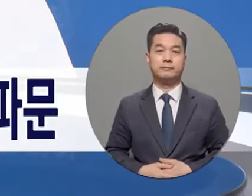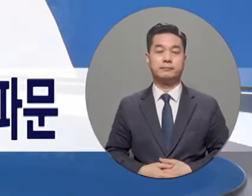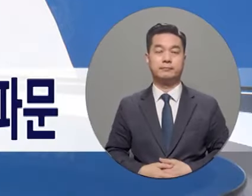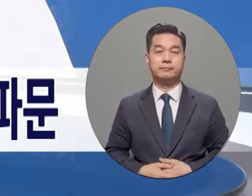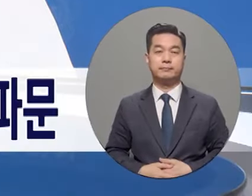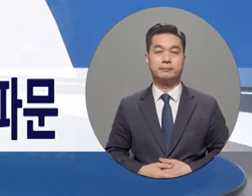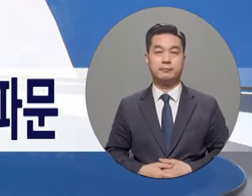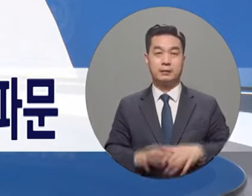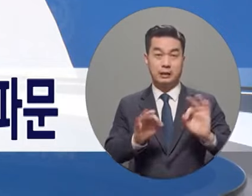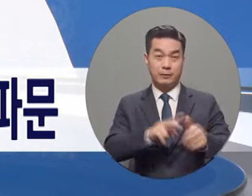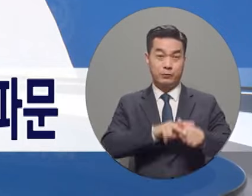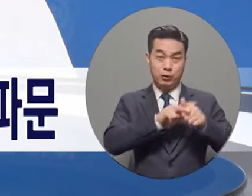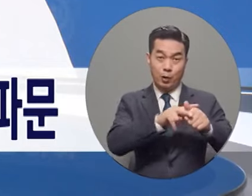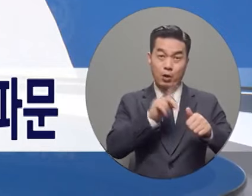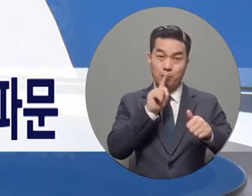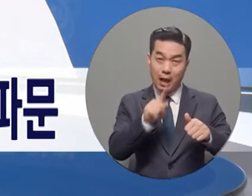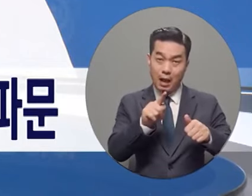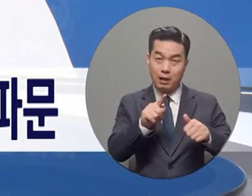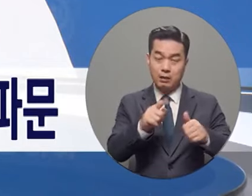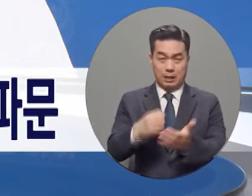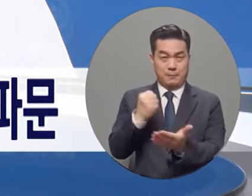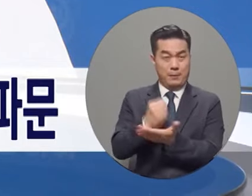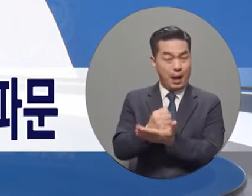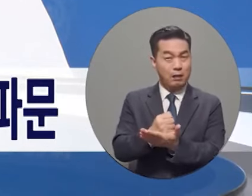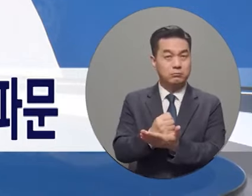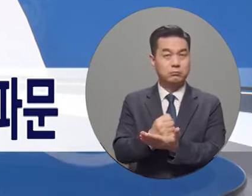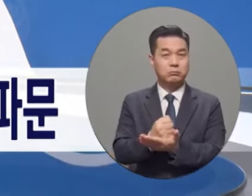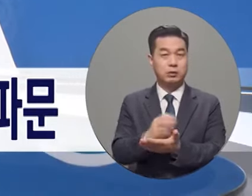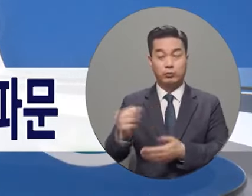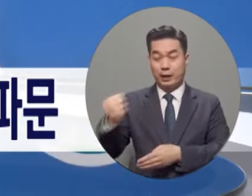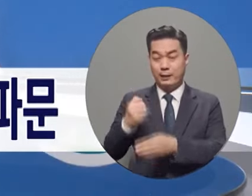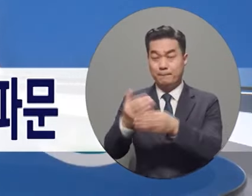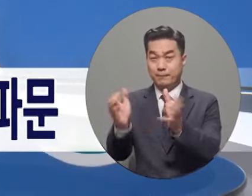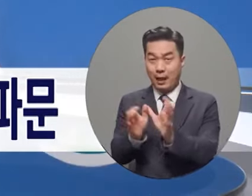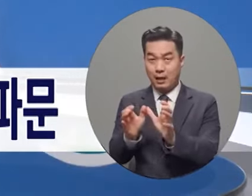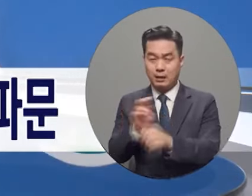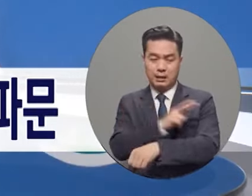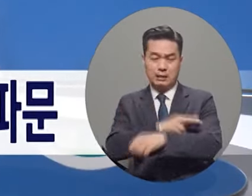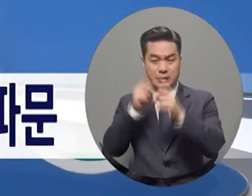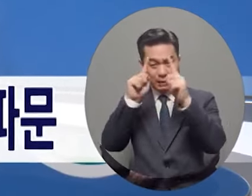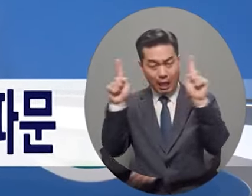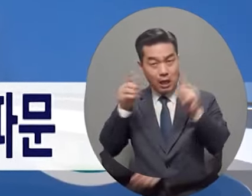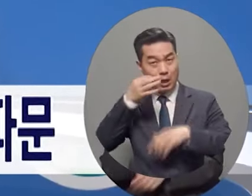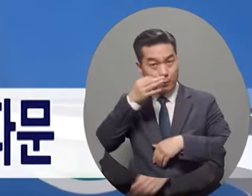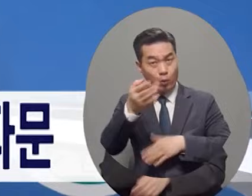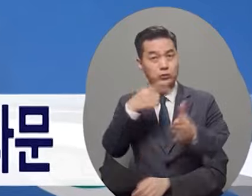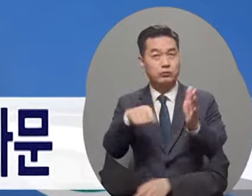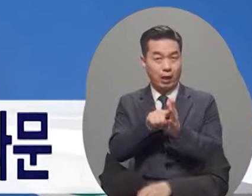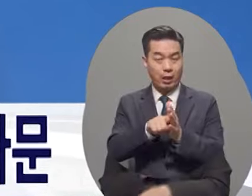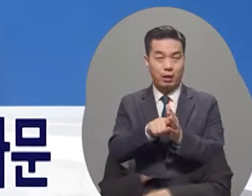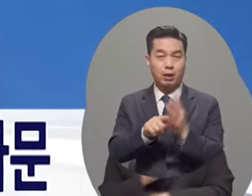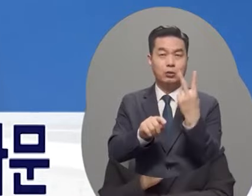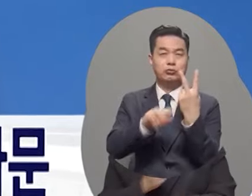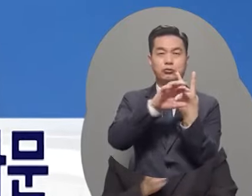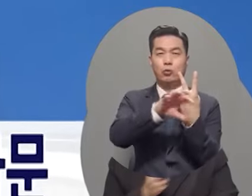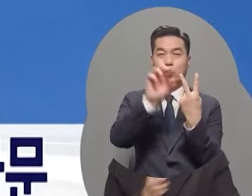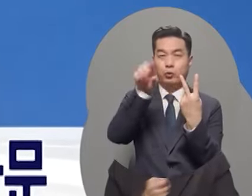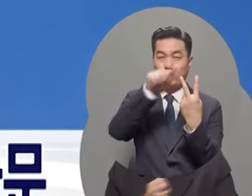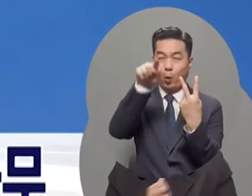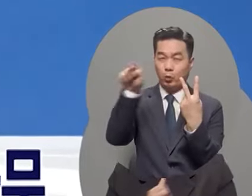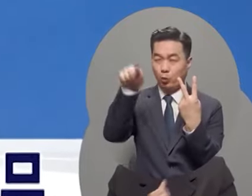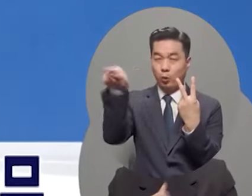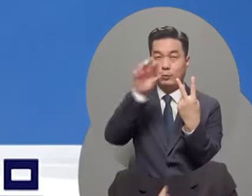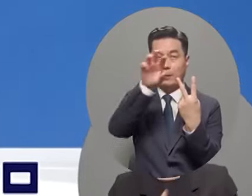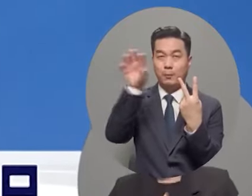기보의 막말에 대한 비판의 주체가 국민의 임과 이화 여대라는 걸 보여주기 위해 두 곳의 로고가 김후보